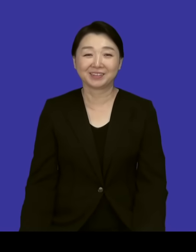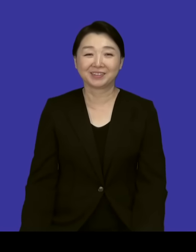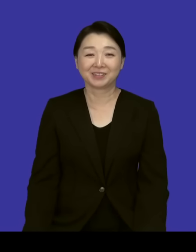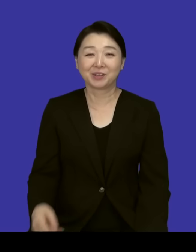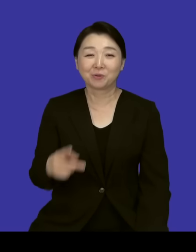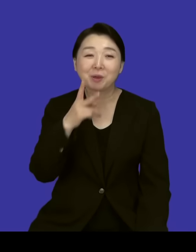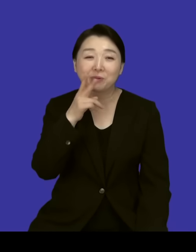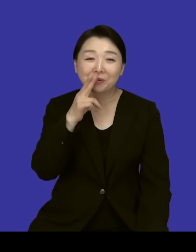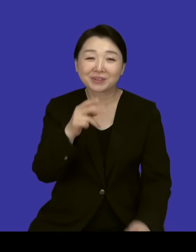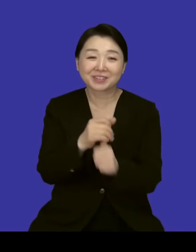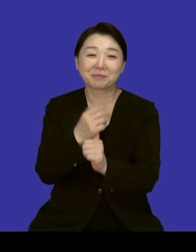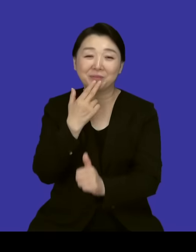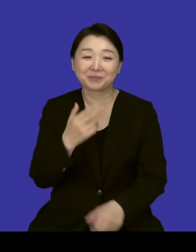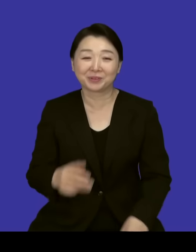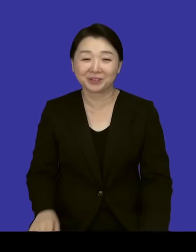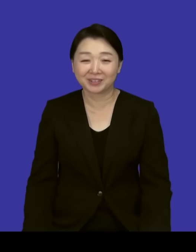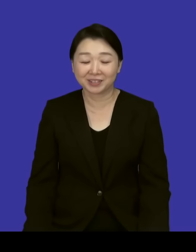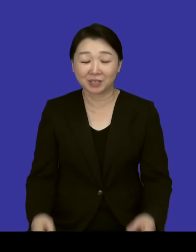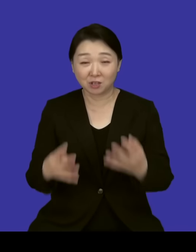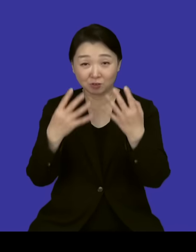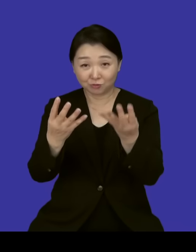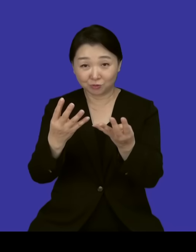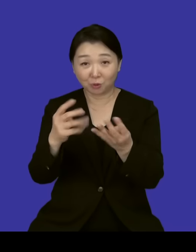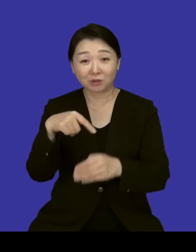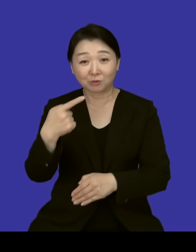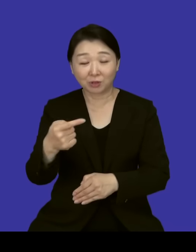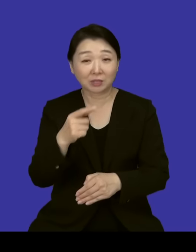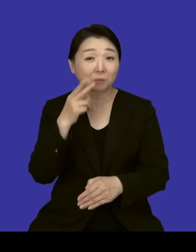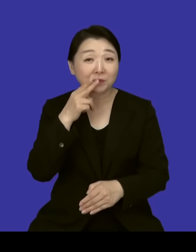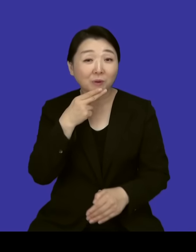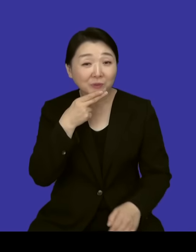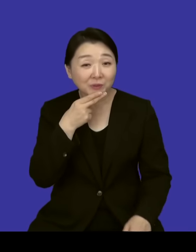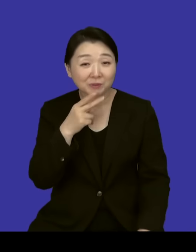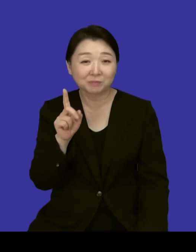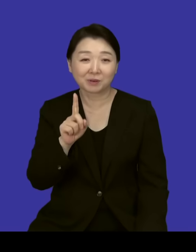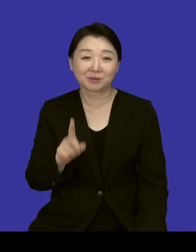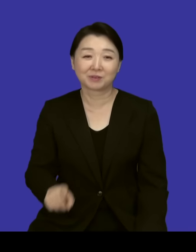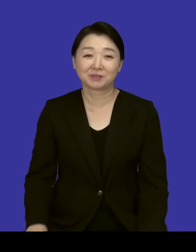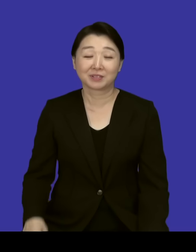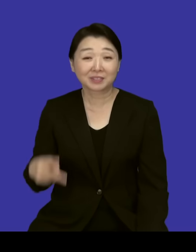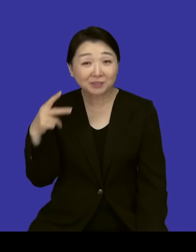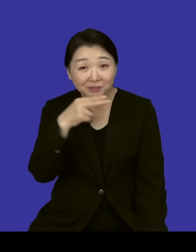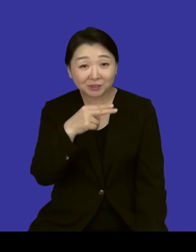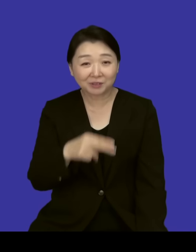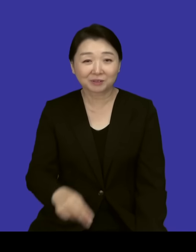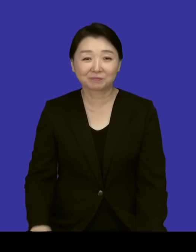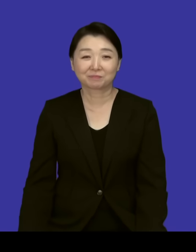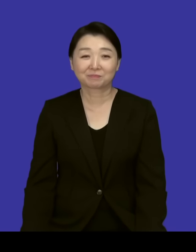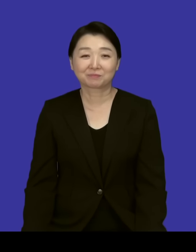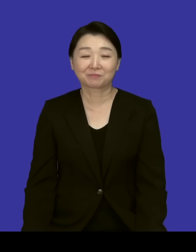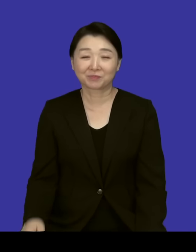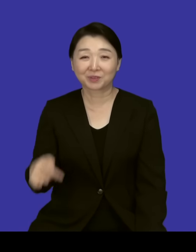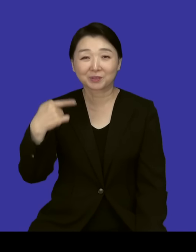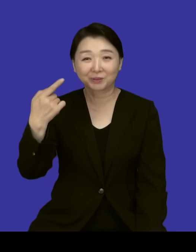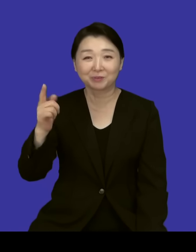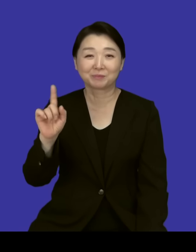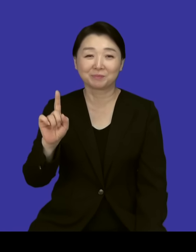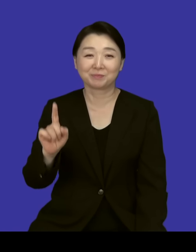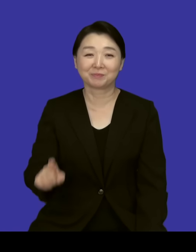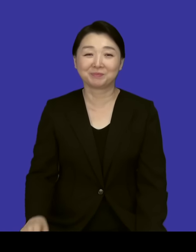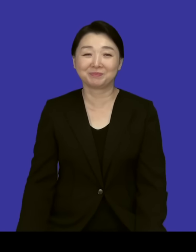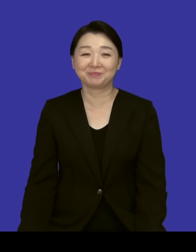핀다고 잡아가진 않거든요, 근데 나라에서. 그분 다시 나오신 다음에 그분. 혹시 덮이시거나 이러면 어떻게 해요? 어떻게 됐어요? 끄는 거죠? 그러고